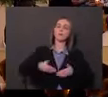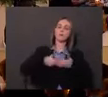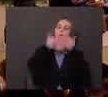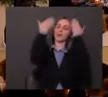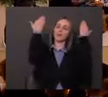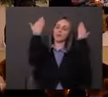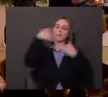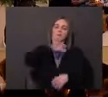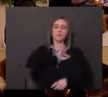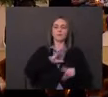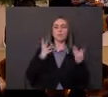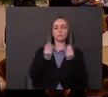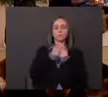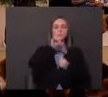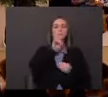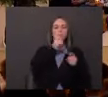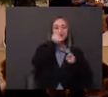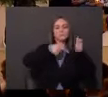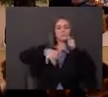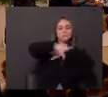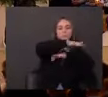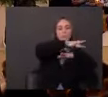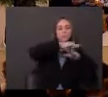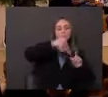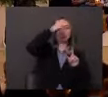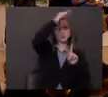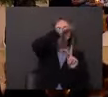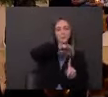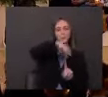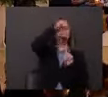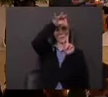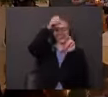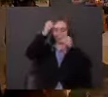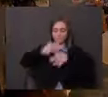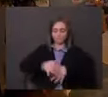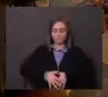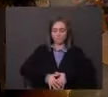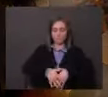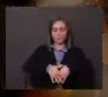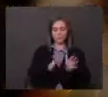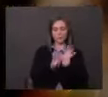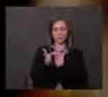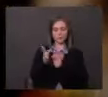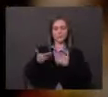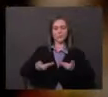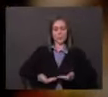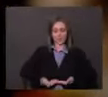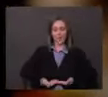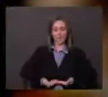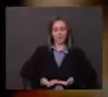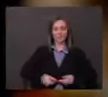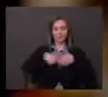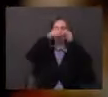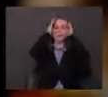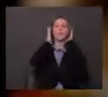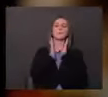Tobą, błogosławionaś Ty między niewiastami i błogosławiony owoc żywota Twojego, Jezus.